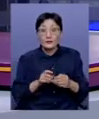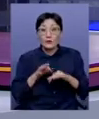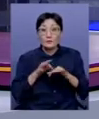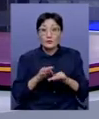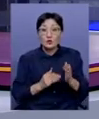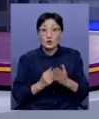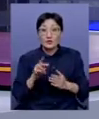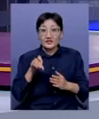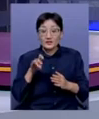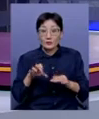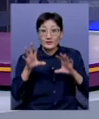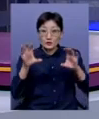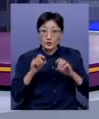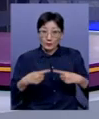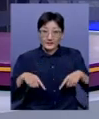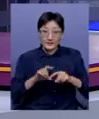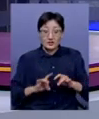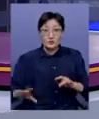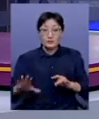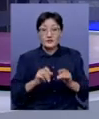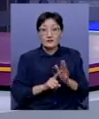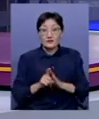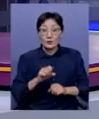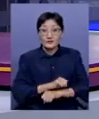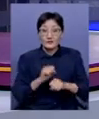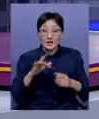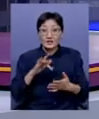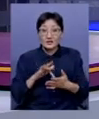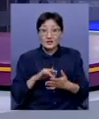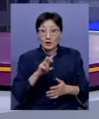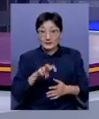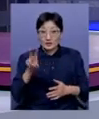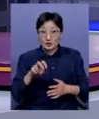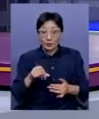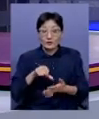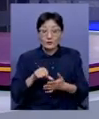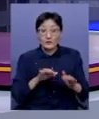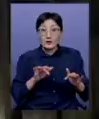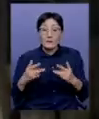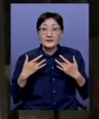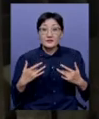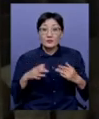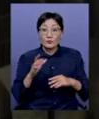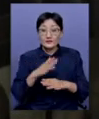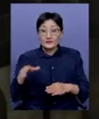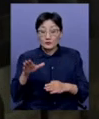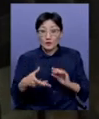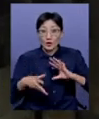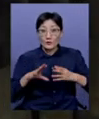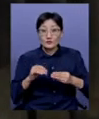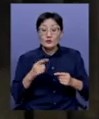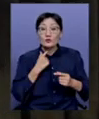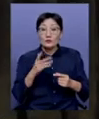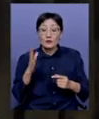Жогорку Кенеш, это законодательный орган республики, начали митинговать в центре Бишкека. Участники акции потребовали отменить итоги голосования,